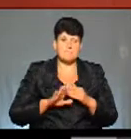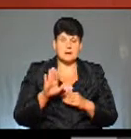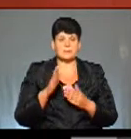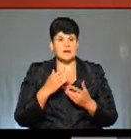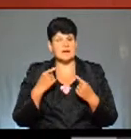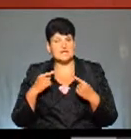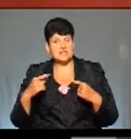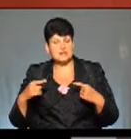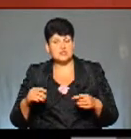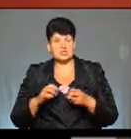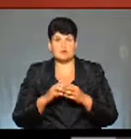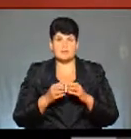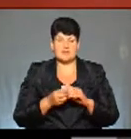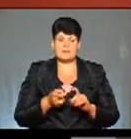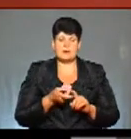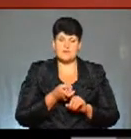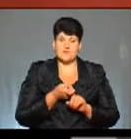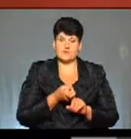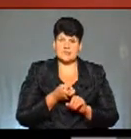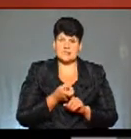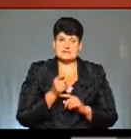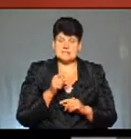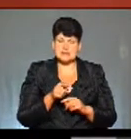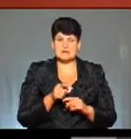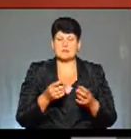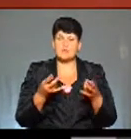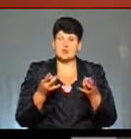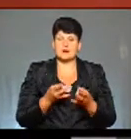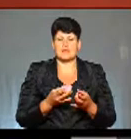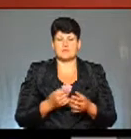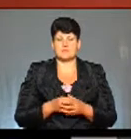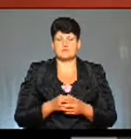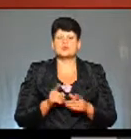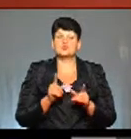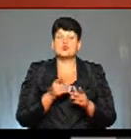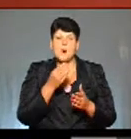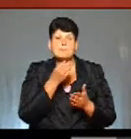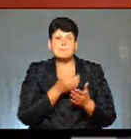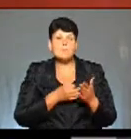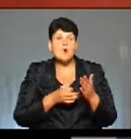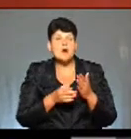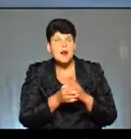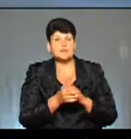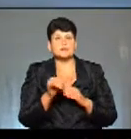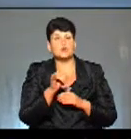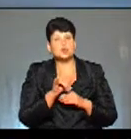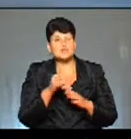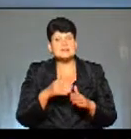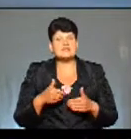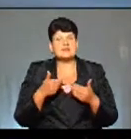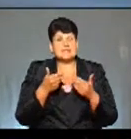проблеми, які пов'язані з її, зокрема, потребами? Що порадите, куди звертатися, як